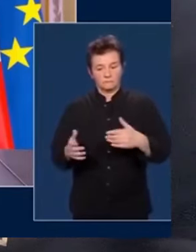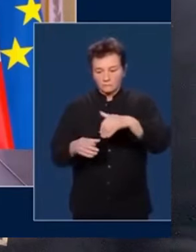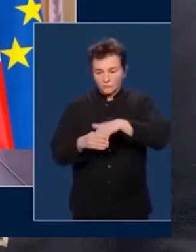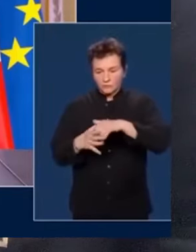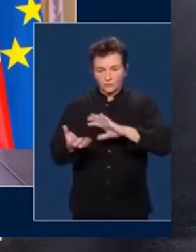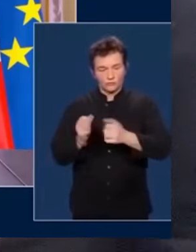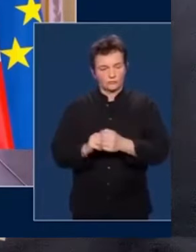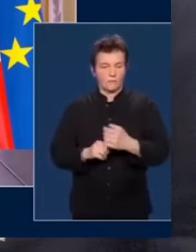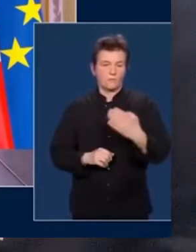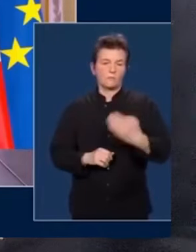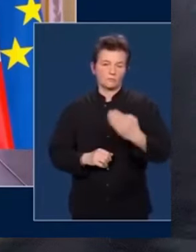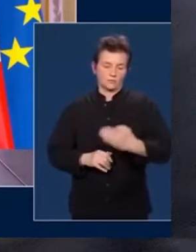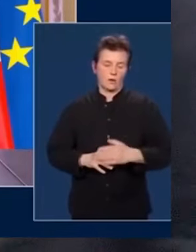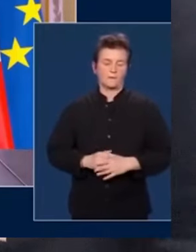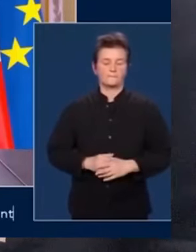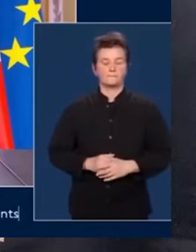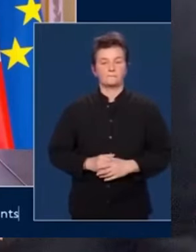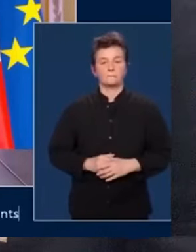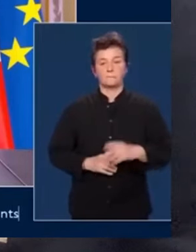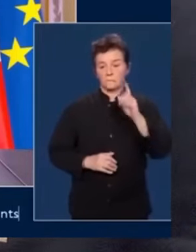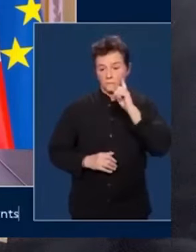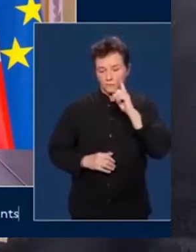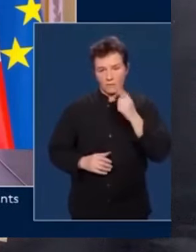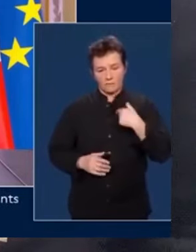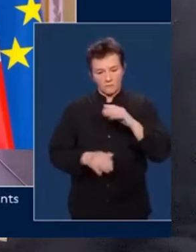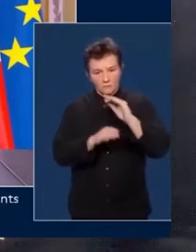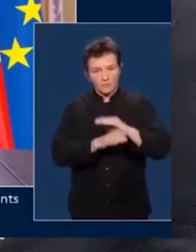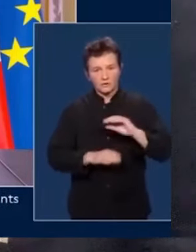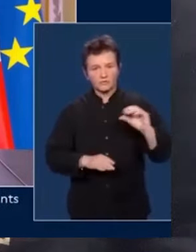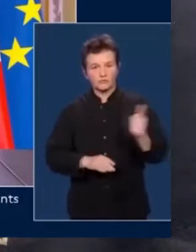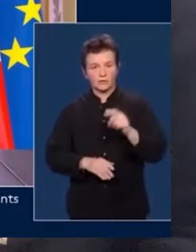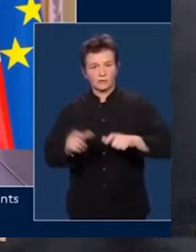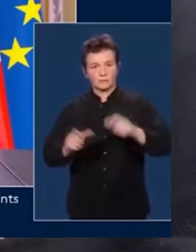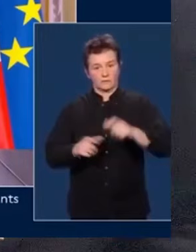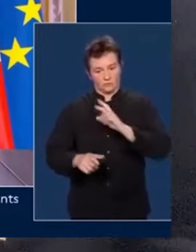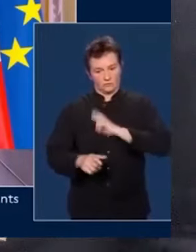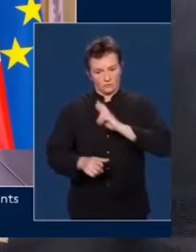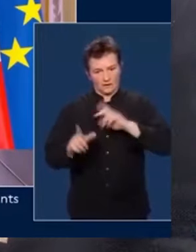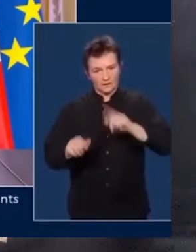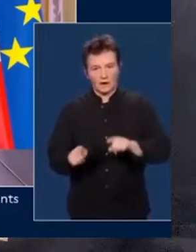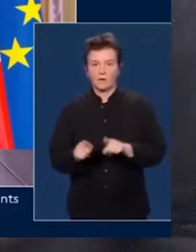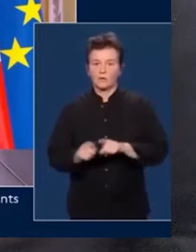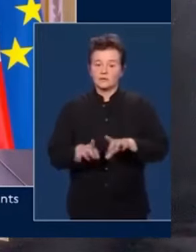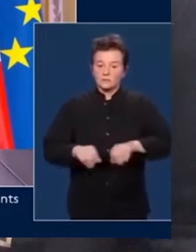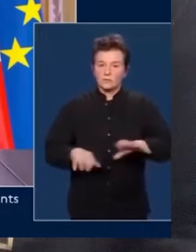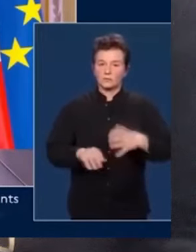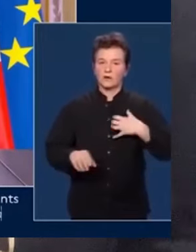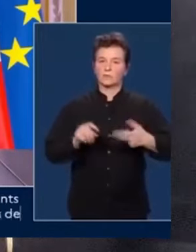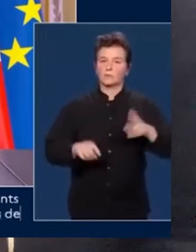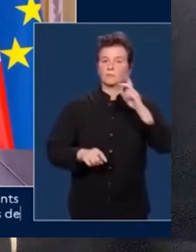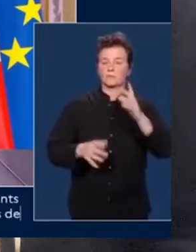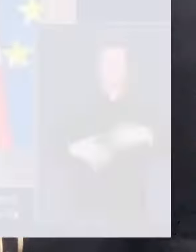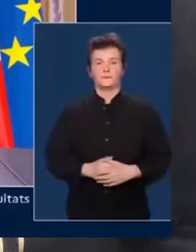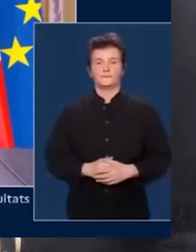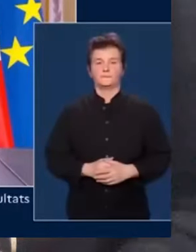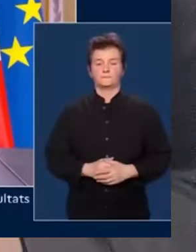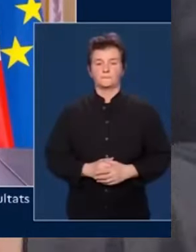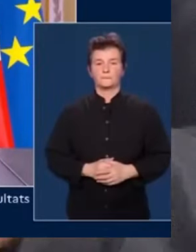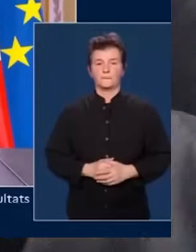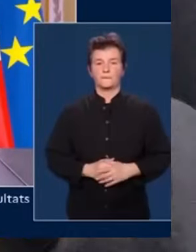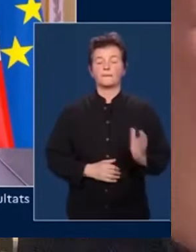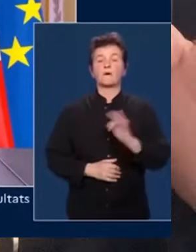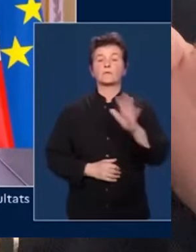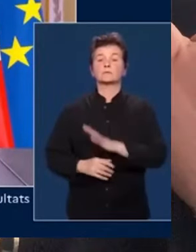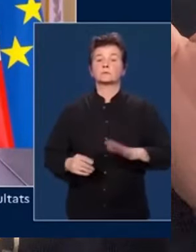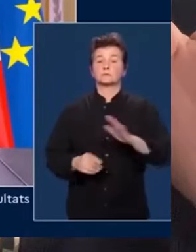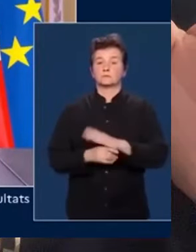colère et qui n'arrive pas à décrypter le monde dans sa réalité et dans sa globalité. Un